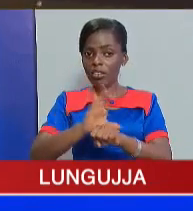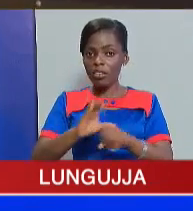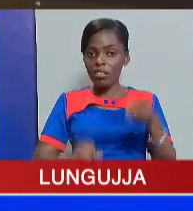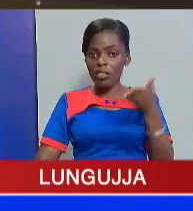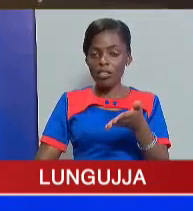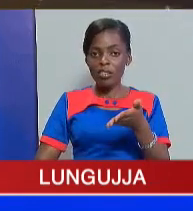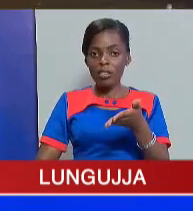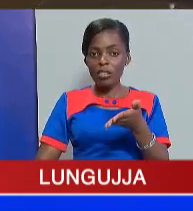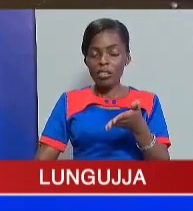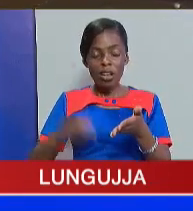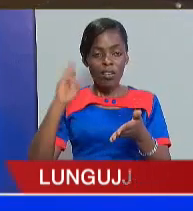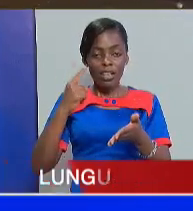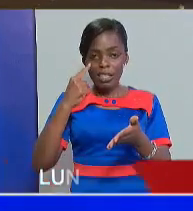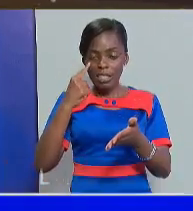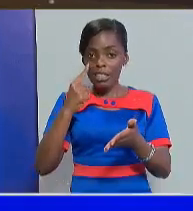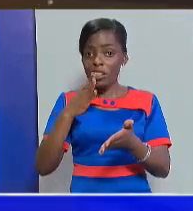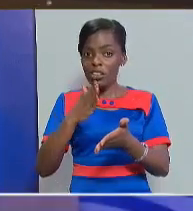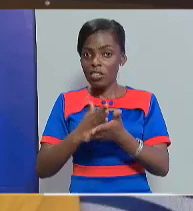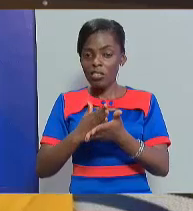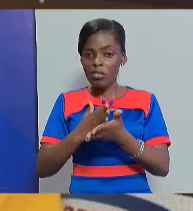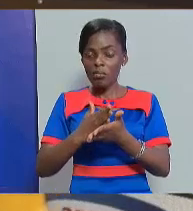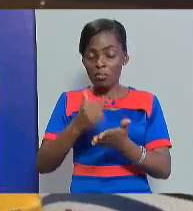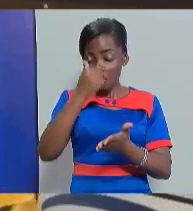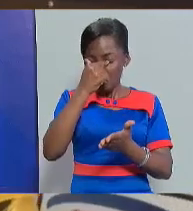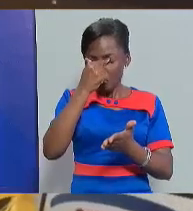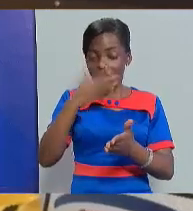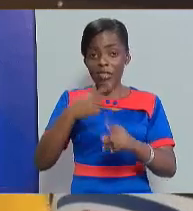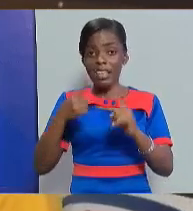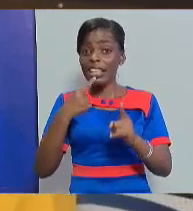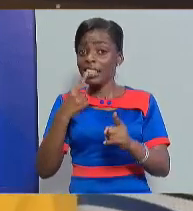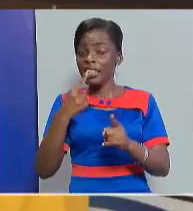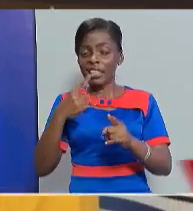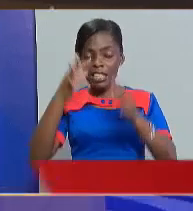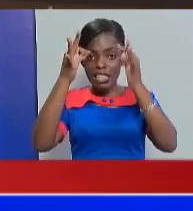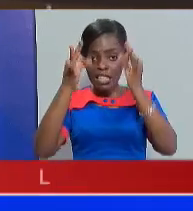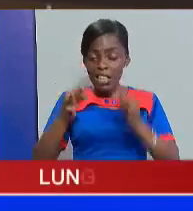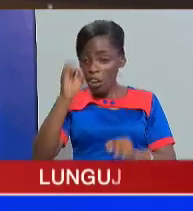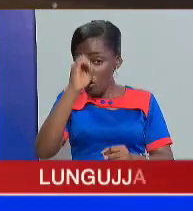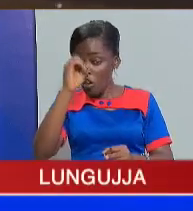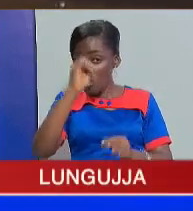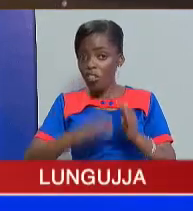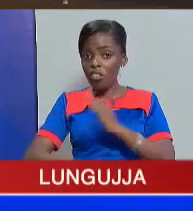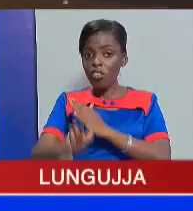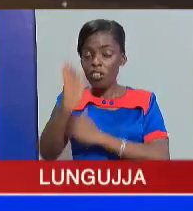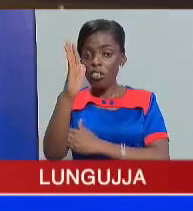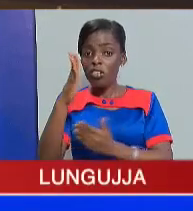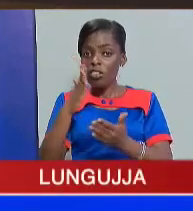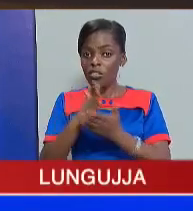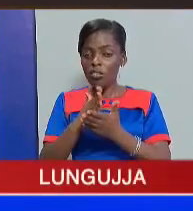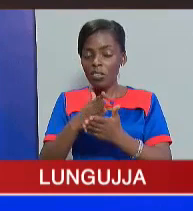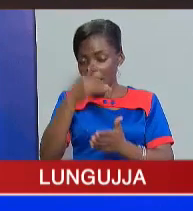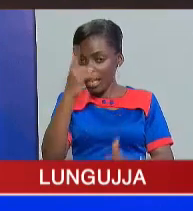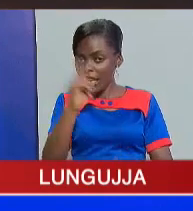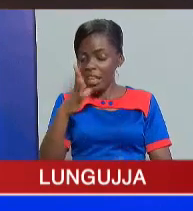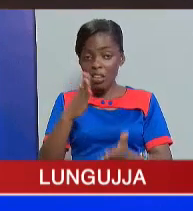mu kkula kwange nze nkiraba nzi bingi bye nziza ndaba nga n'abantu ngegye baagala Mukama n'ensalawo ku munoonya bwe munoonya musijja balima nange ndabye